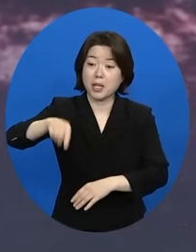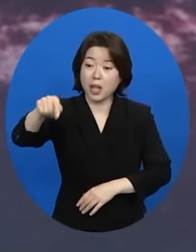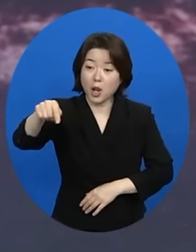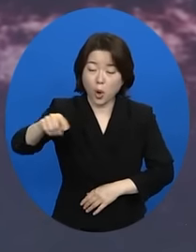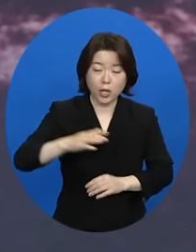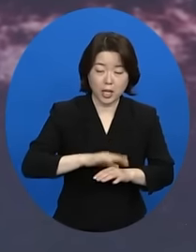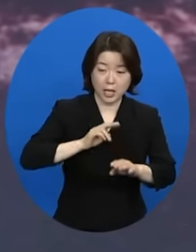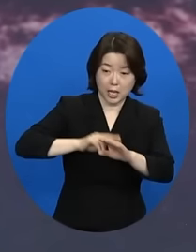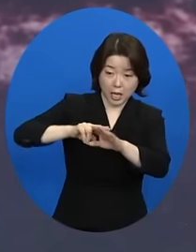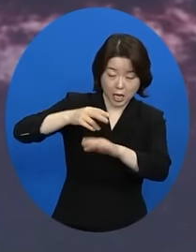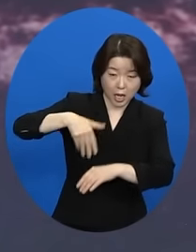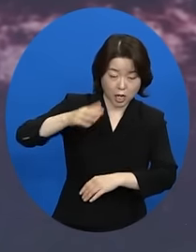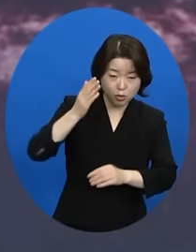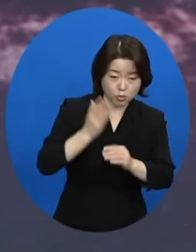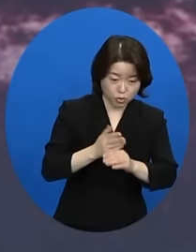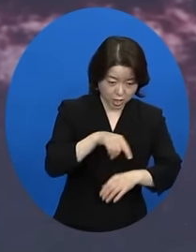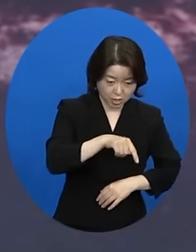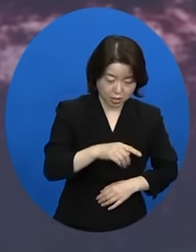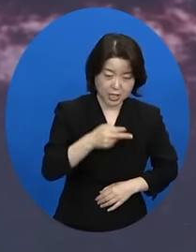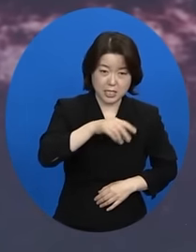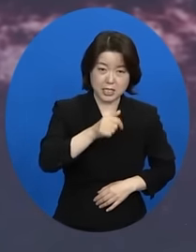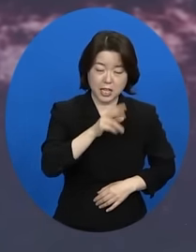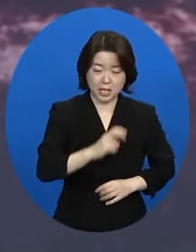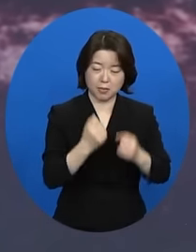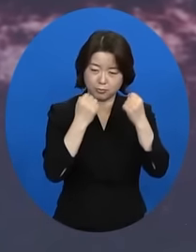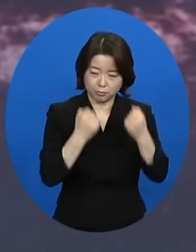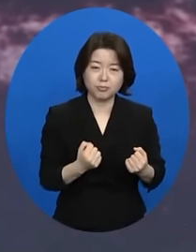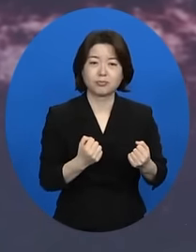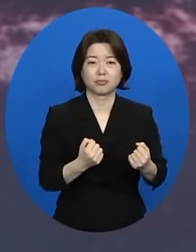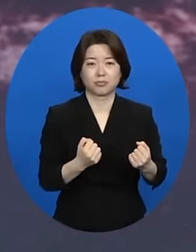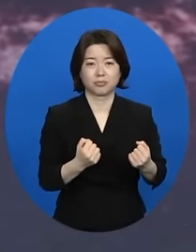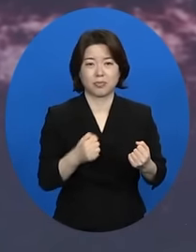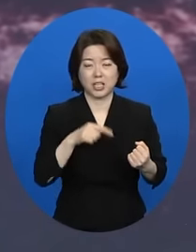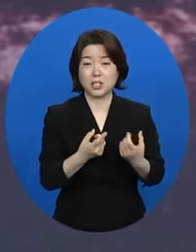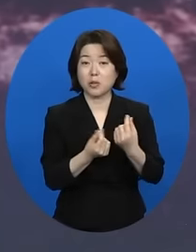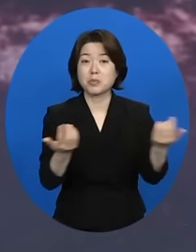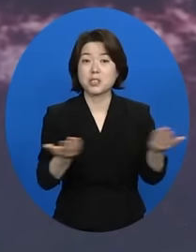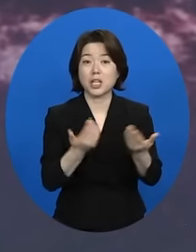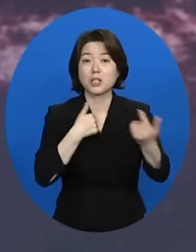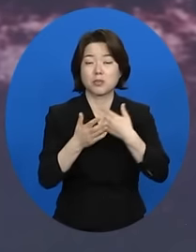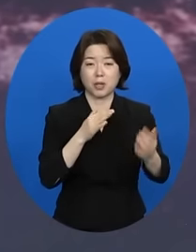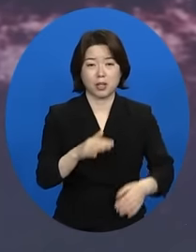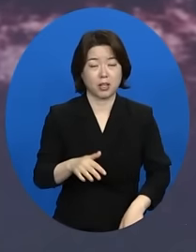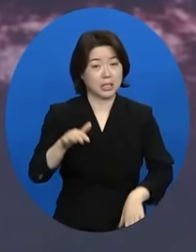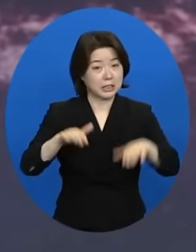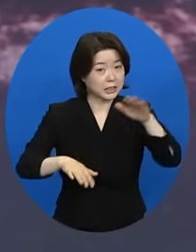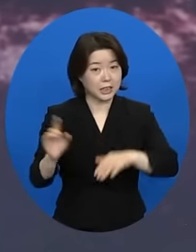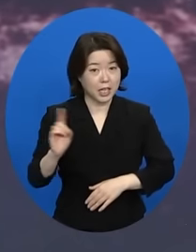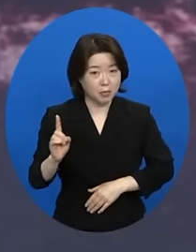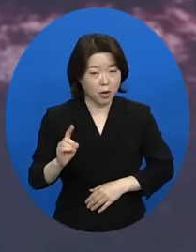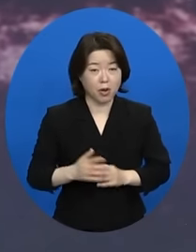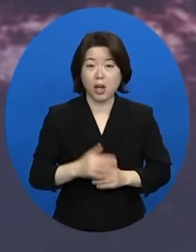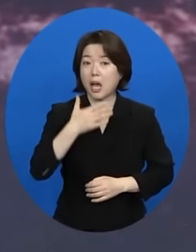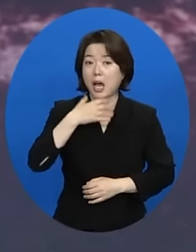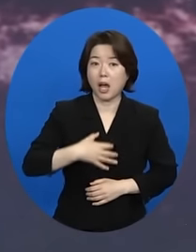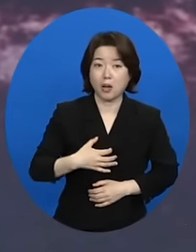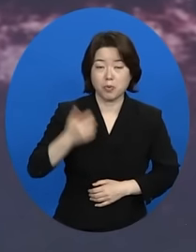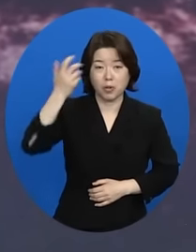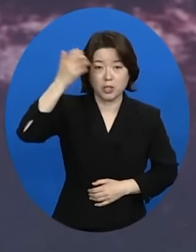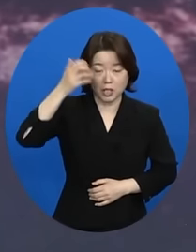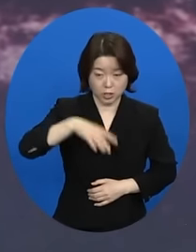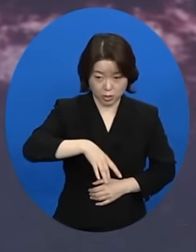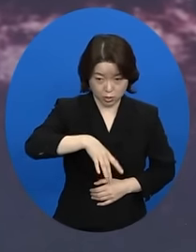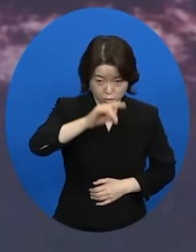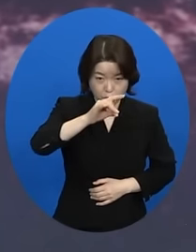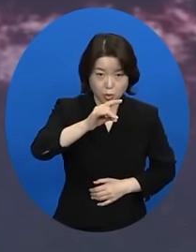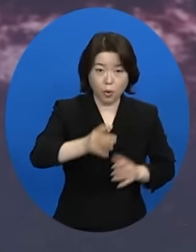세겜에 안주하고 정착을 하게 된 비슷한 일을 겪게 돼요. 차이점 뭘까요? 아브라함은 영적 초기에,